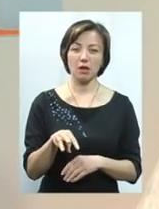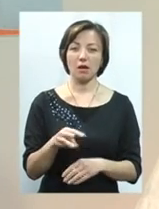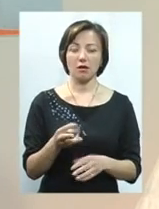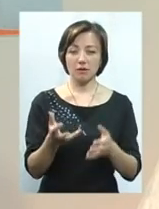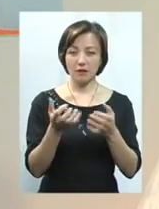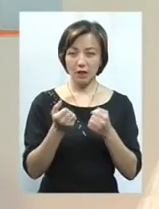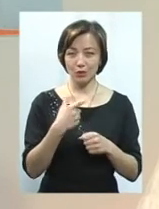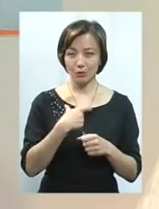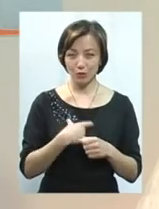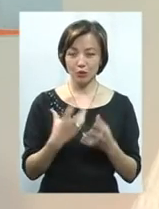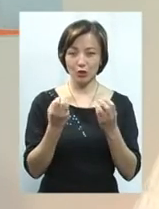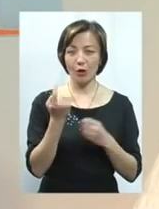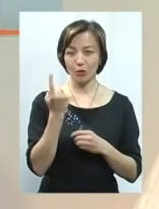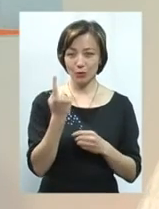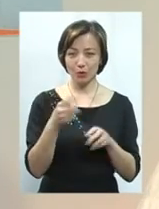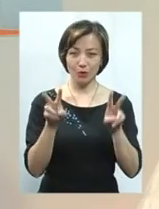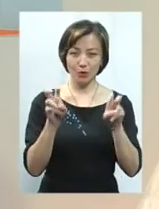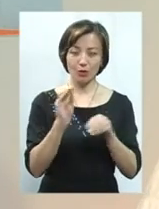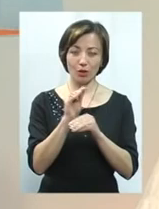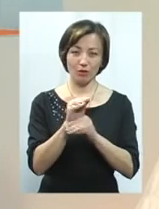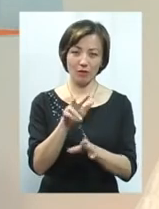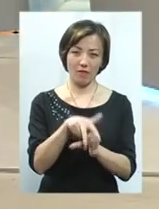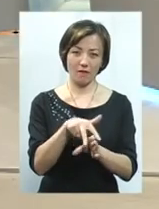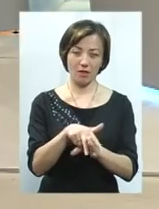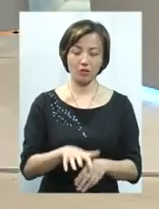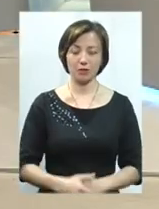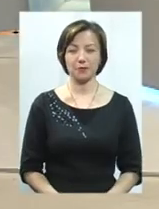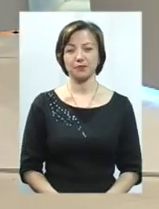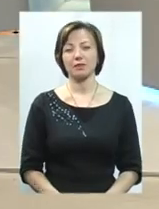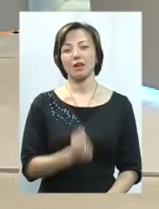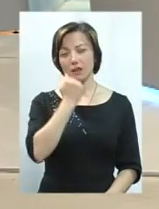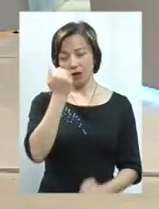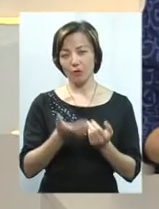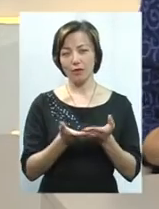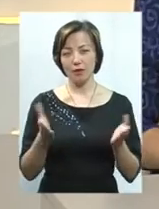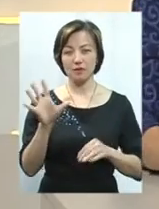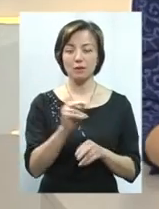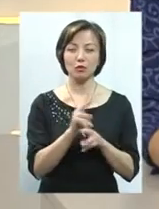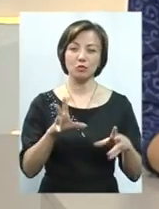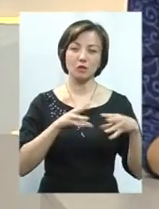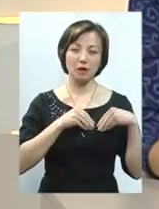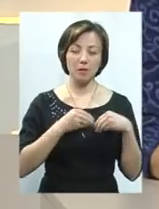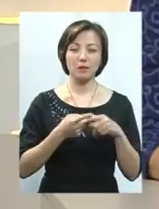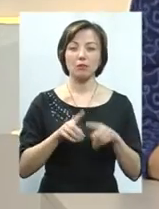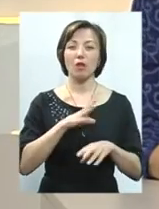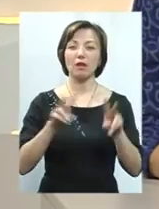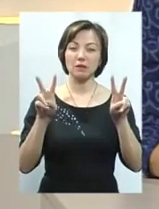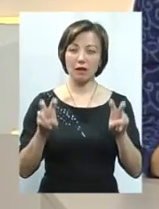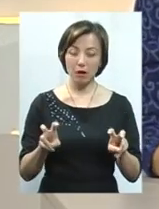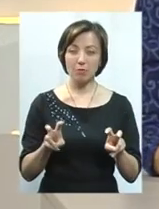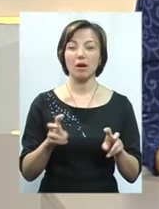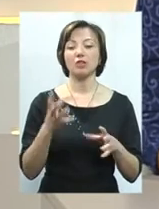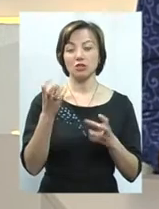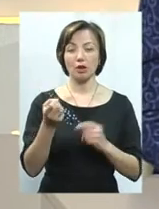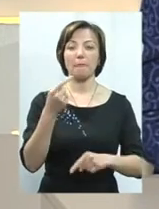собі ще одне додаткове навантаження. Дякую вам. Дякую всім, хто був із нами. Це була тема. Ми до